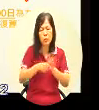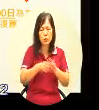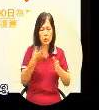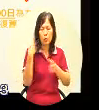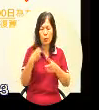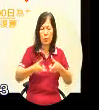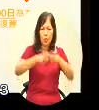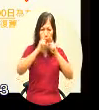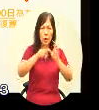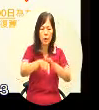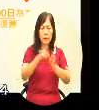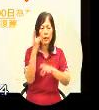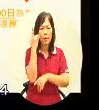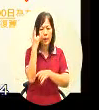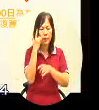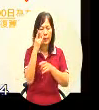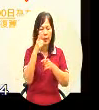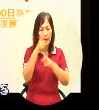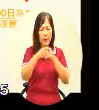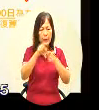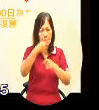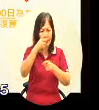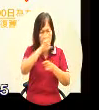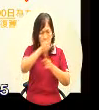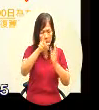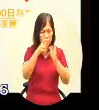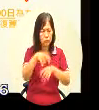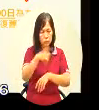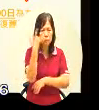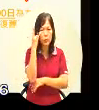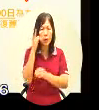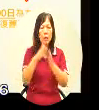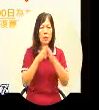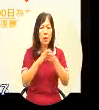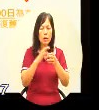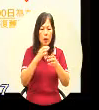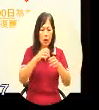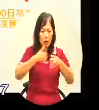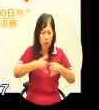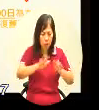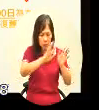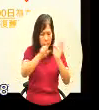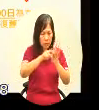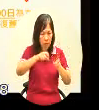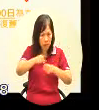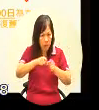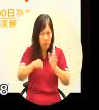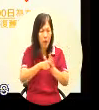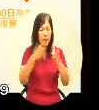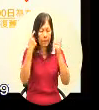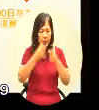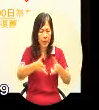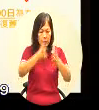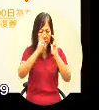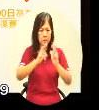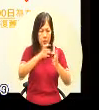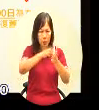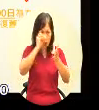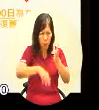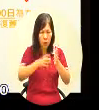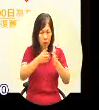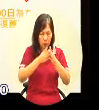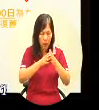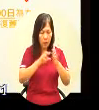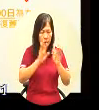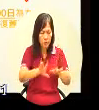百天底下等。那这个路型的设计，从最早说要桥要拆掉，到现